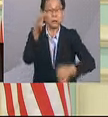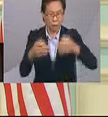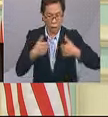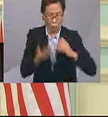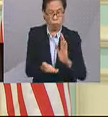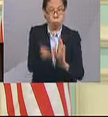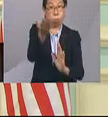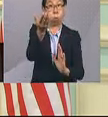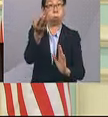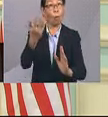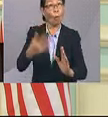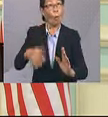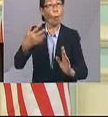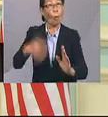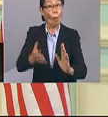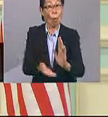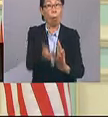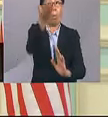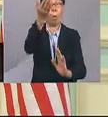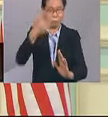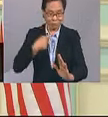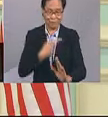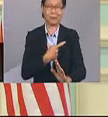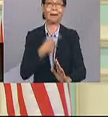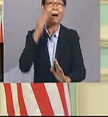kenaikan mendadak, kita akan